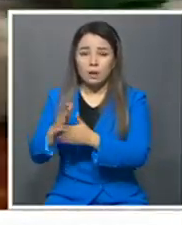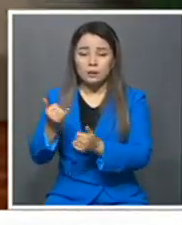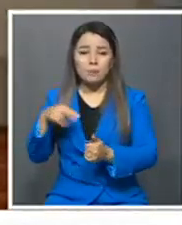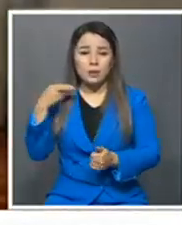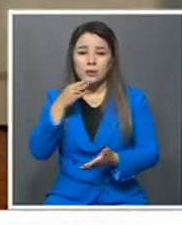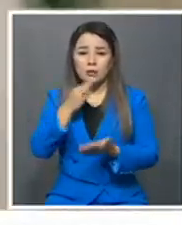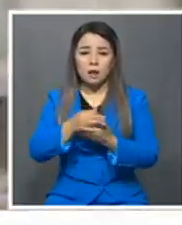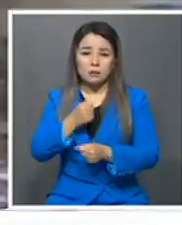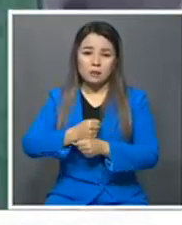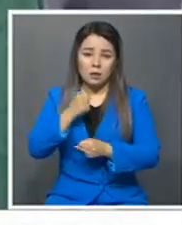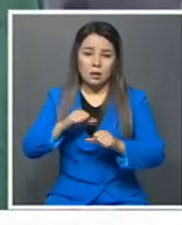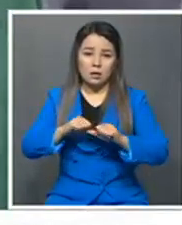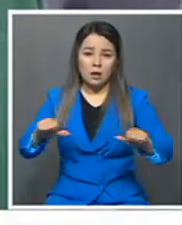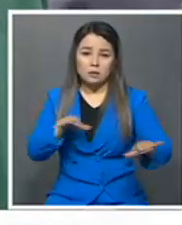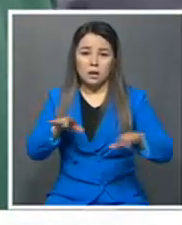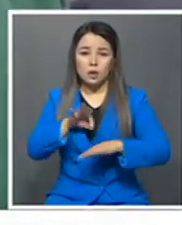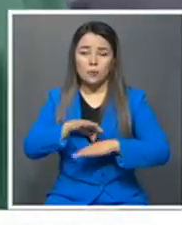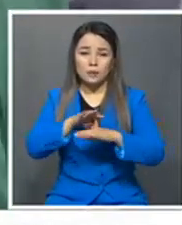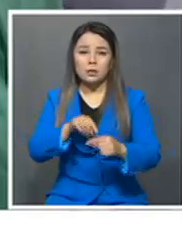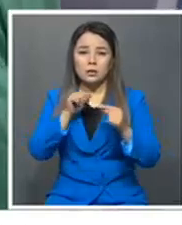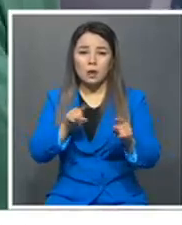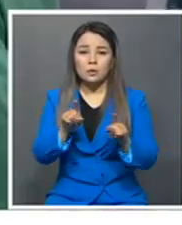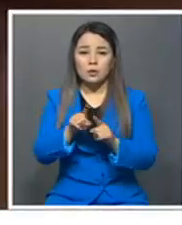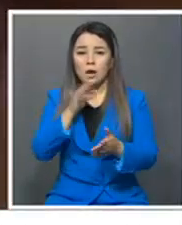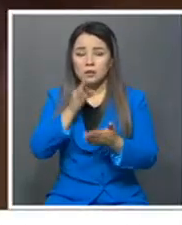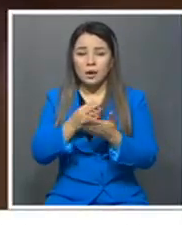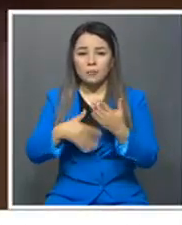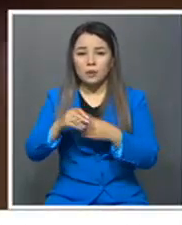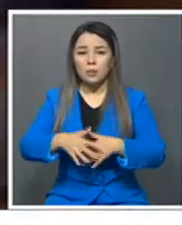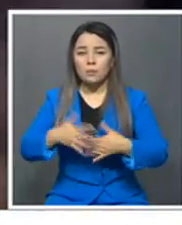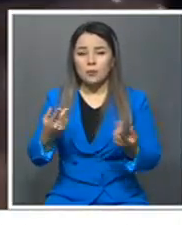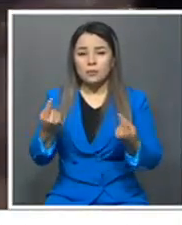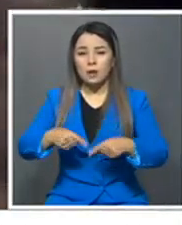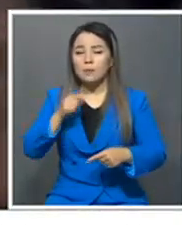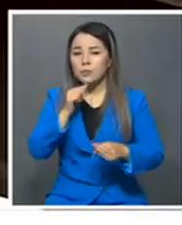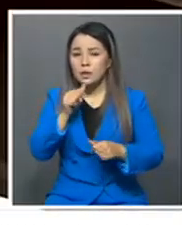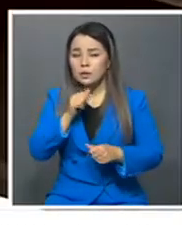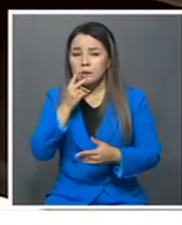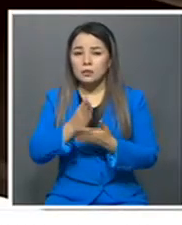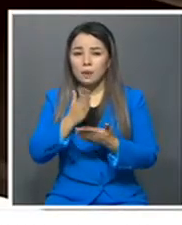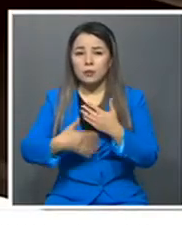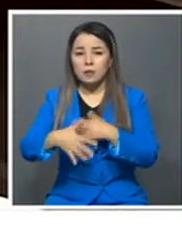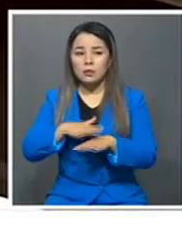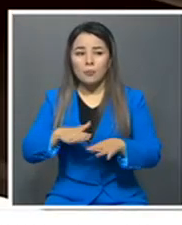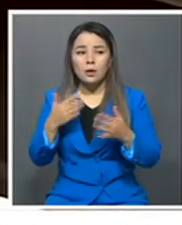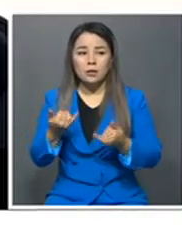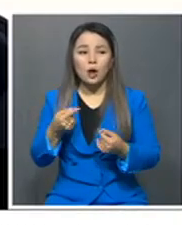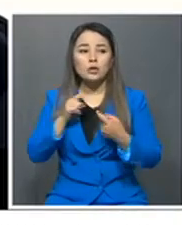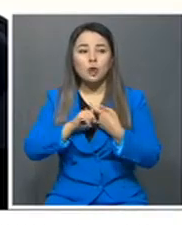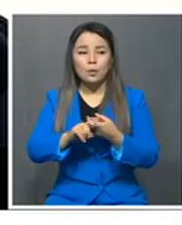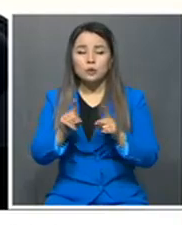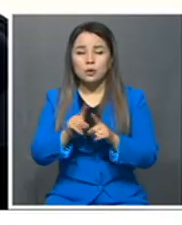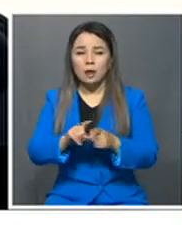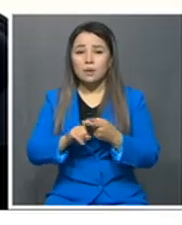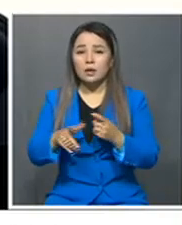болса, қатаң карантиндік шараларға қарсылық білдірген үшін үлкен сынға ұшырады. Айта кетейік, бұл мемлекетте жұқпалы вирустан 20 мыңнан